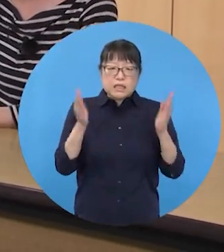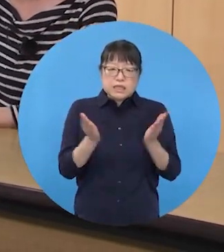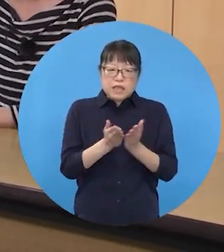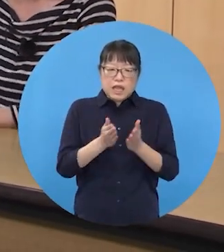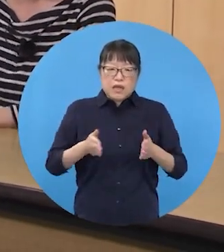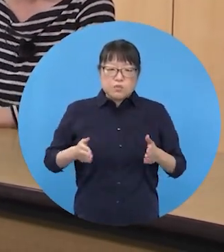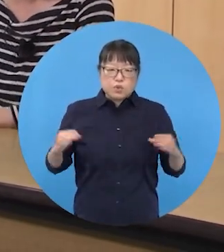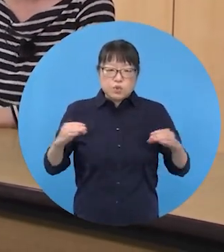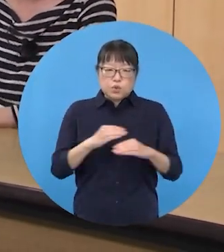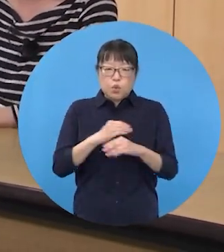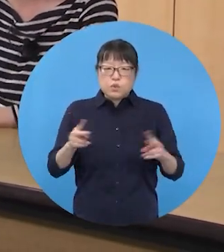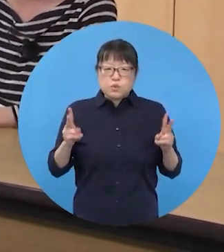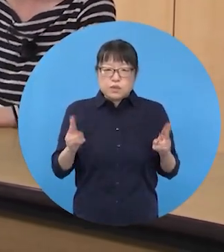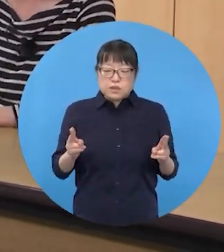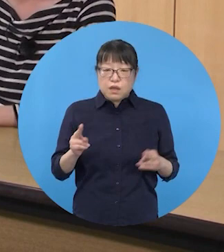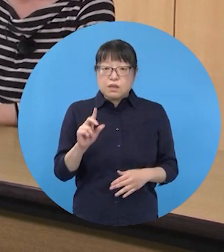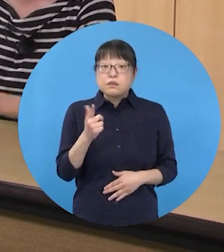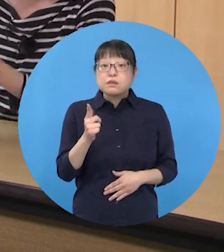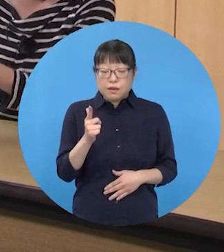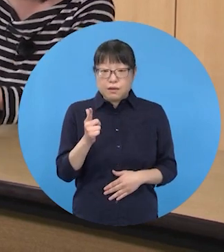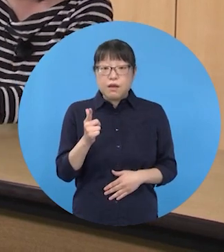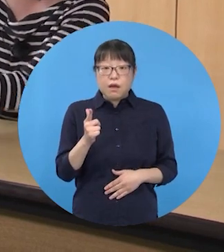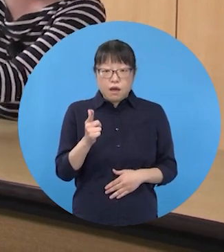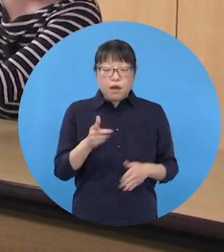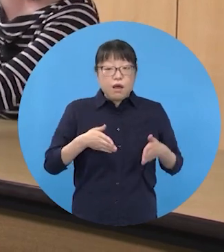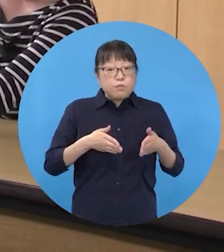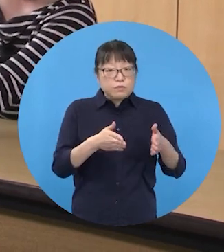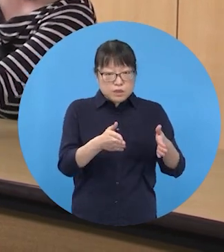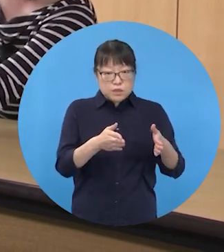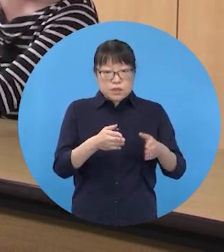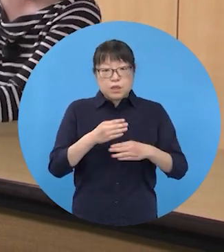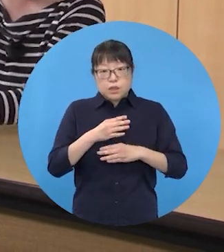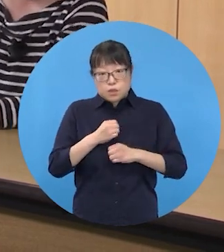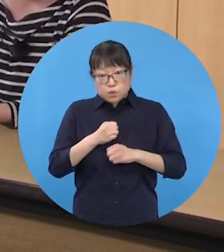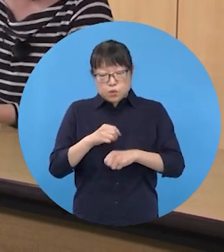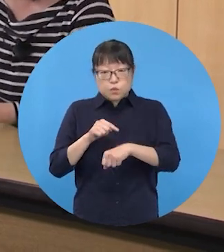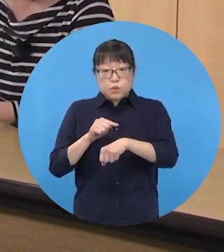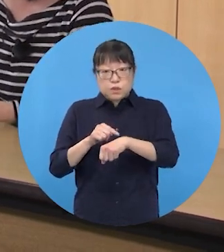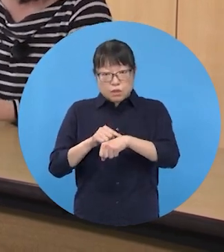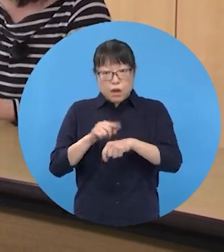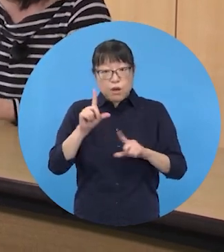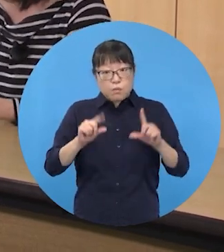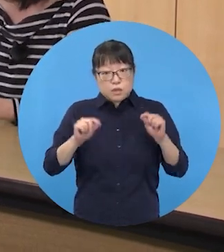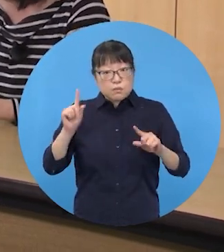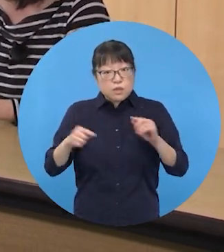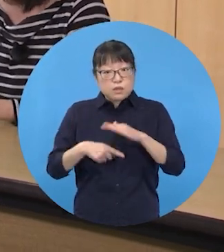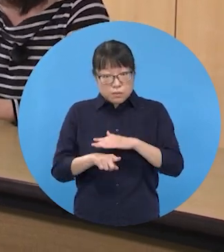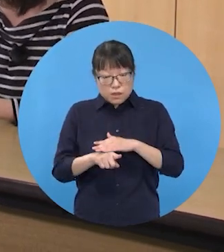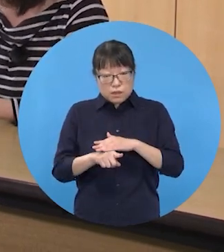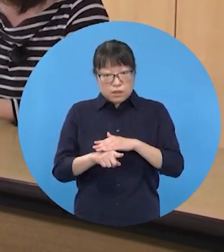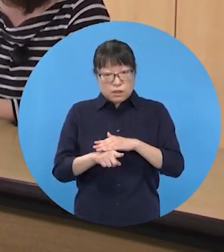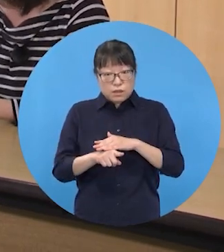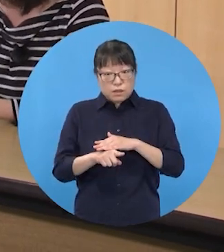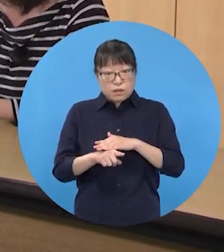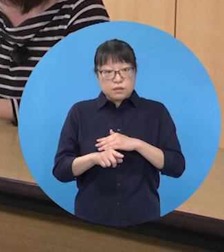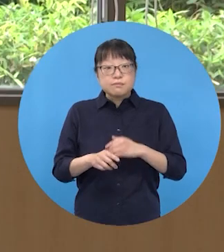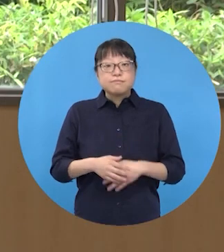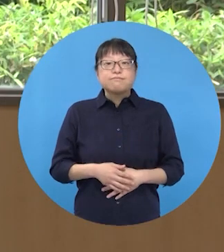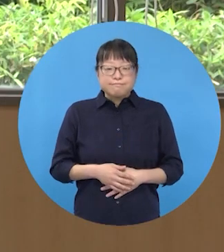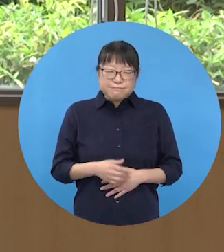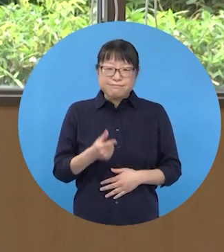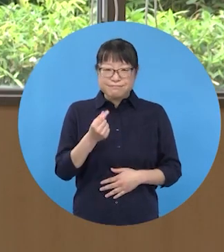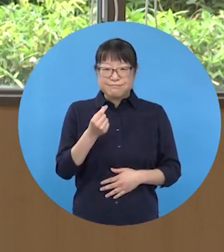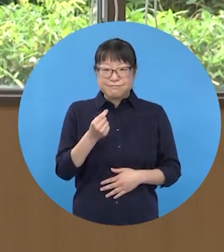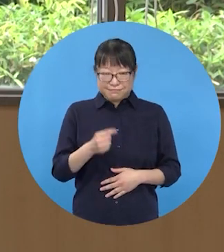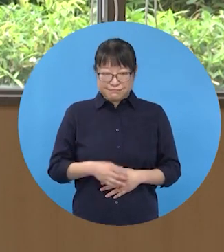交通規制になるわけではなくて、場所によって規制の日にちや時間が異なるということですね。